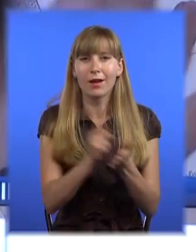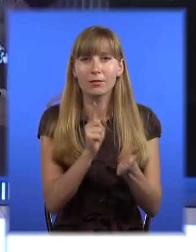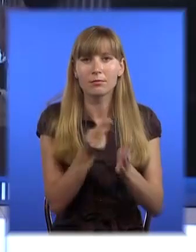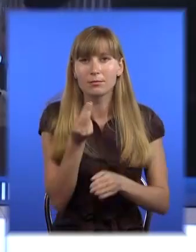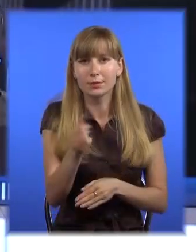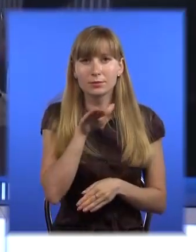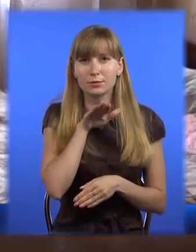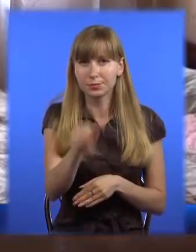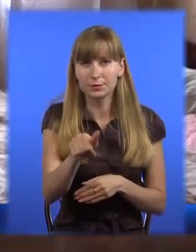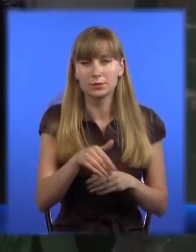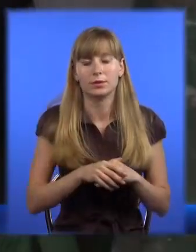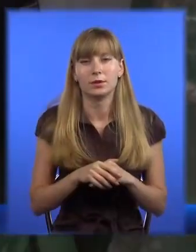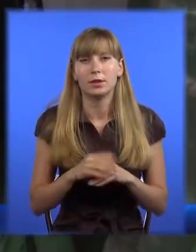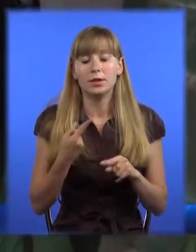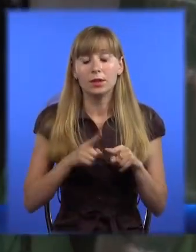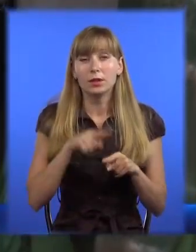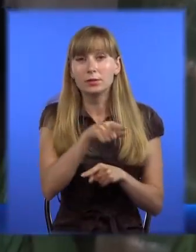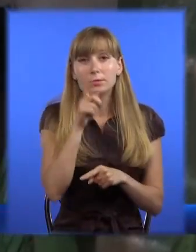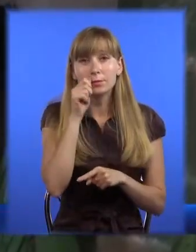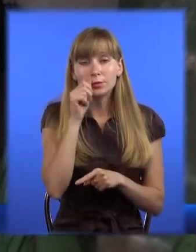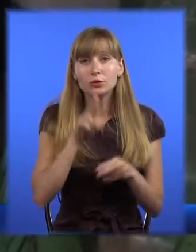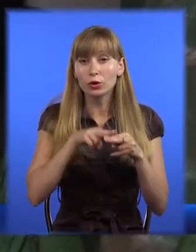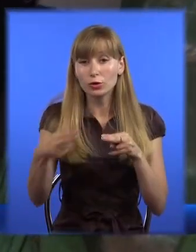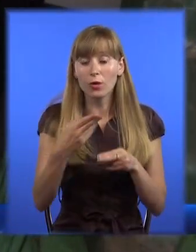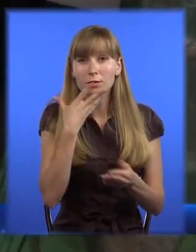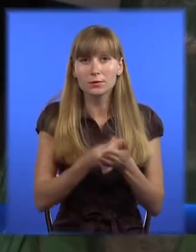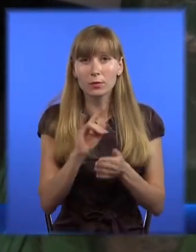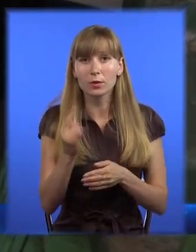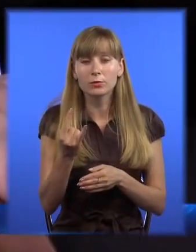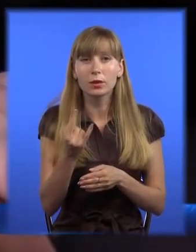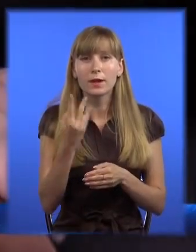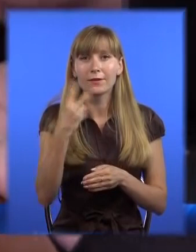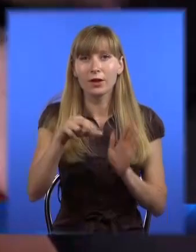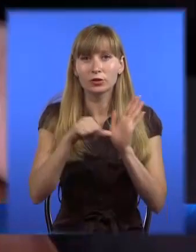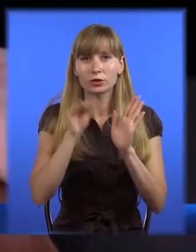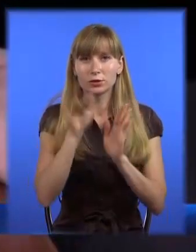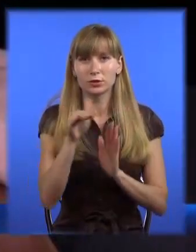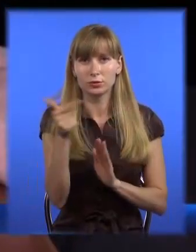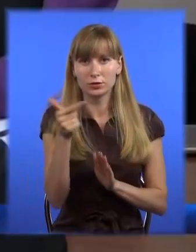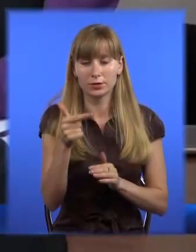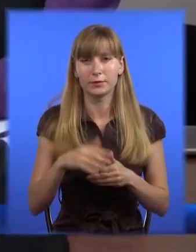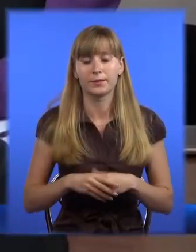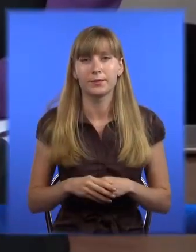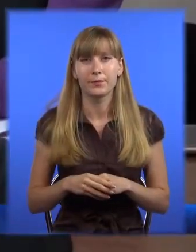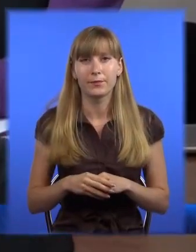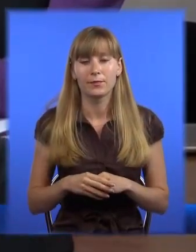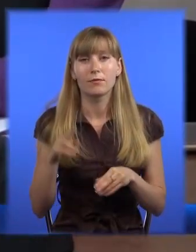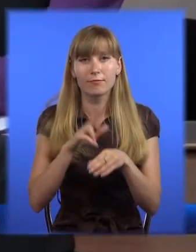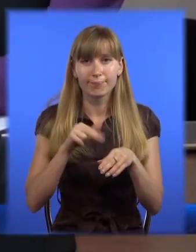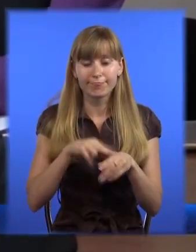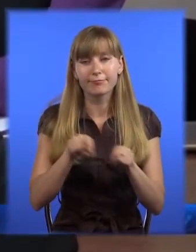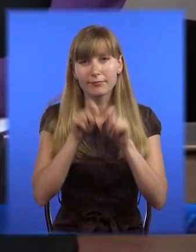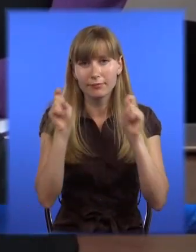у прес-центрі виконавчої служби області, чоловік заборгував власній дитині більш як 26 тисяч гривень.